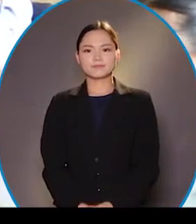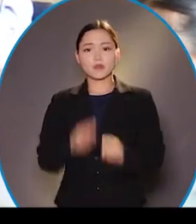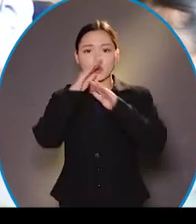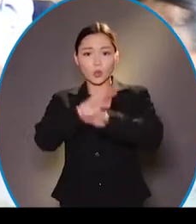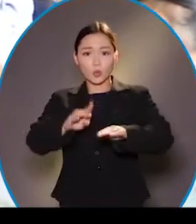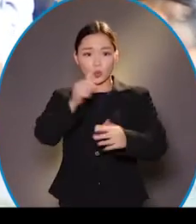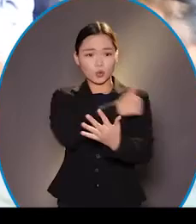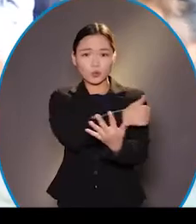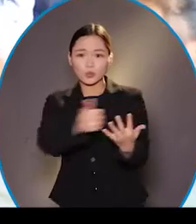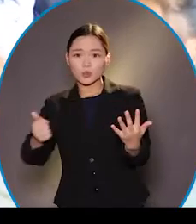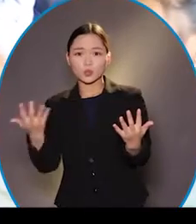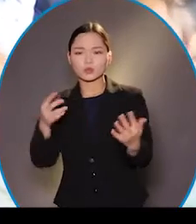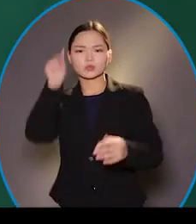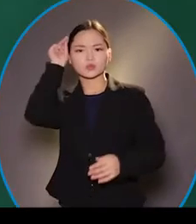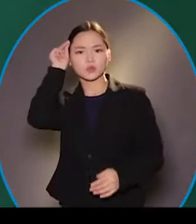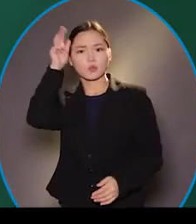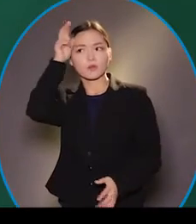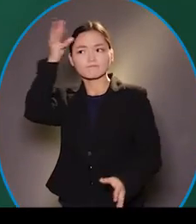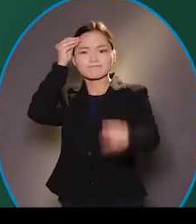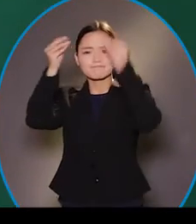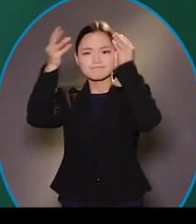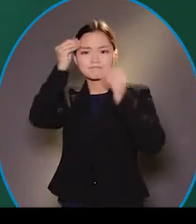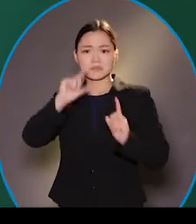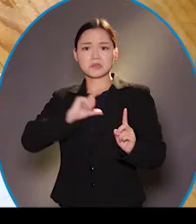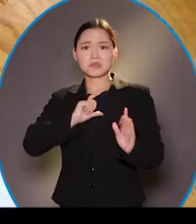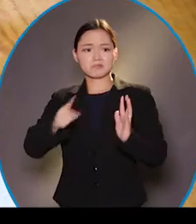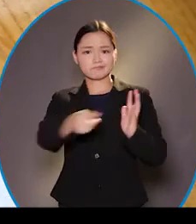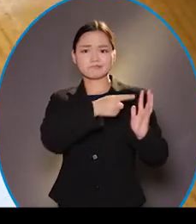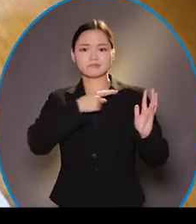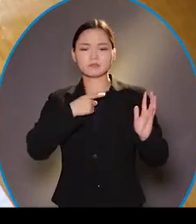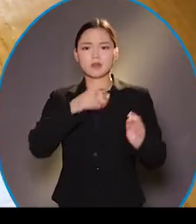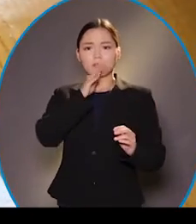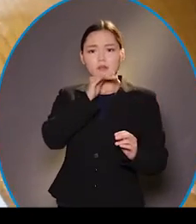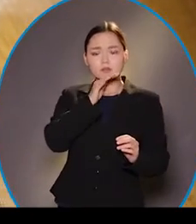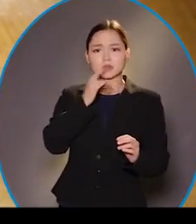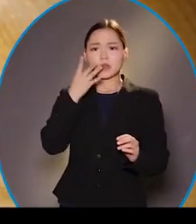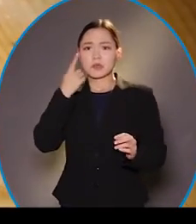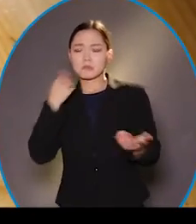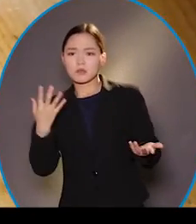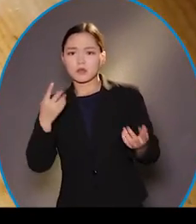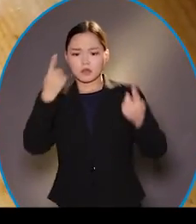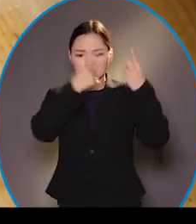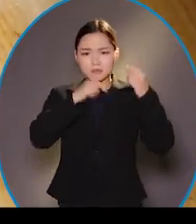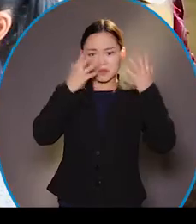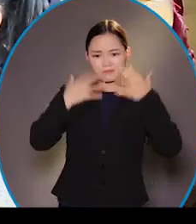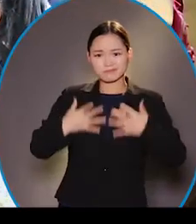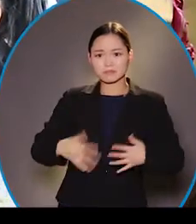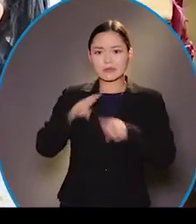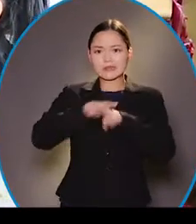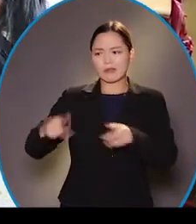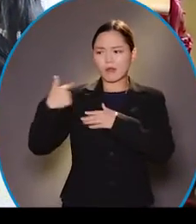Хүүхэд бүр сурч боловсрох хэрэгтэй. Нас, хүйс, гадна төрх байдлаараа ялгаварлан гадуурхагдах